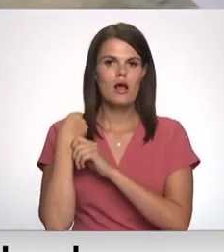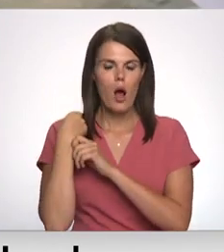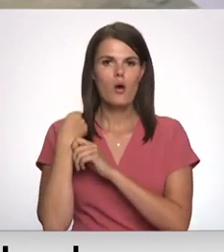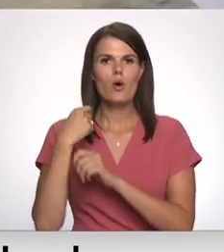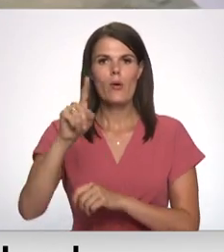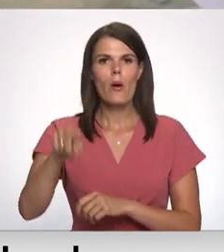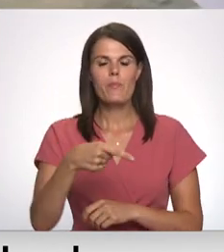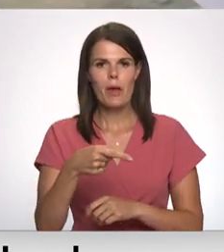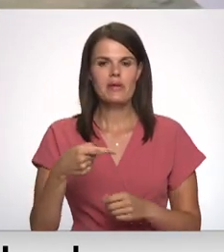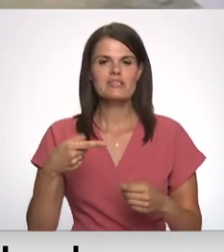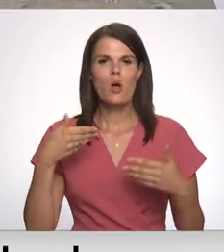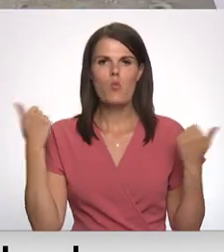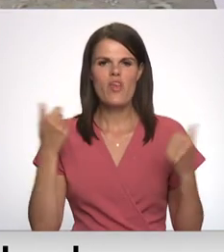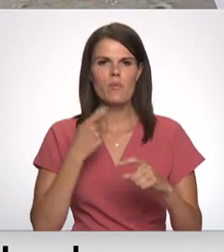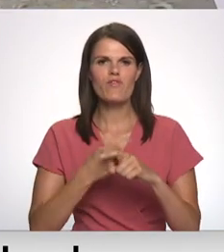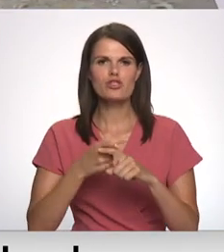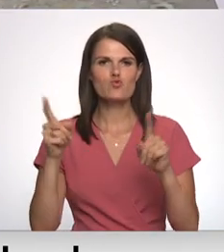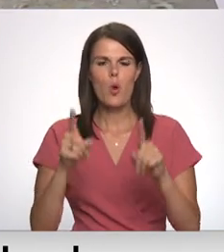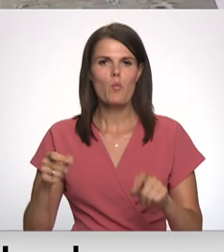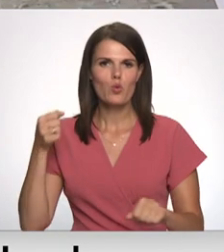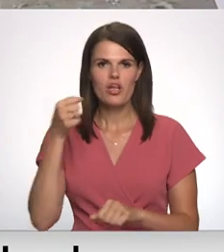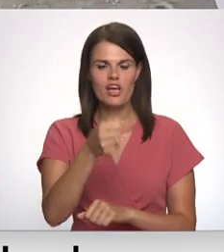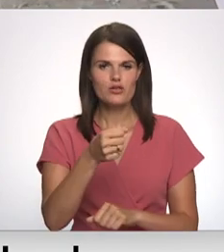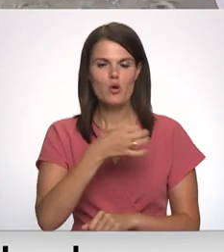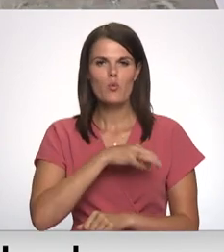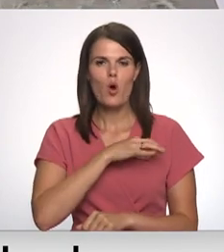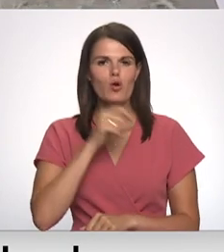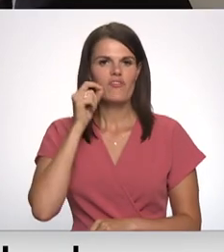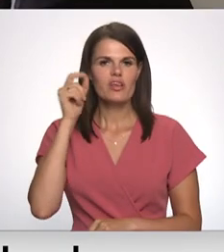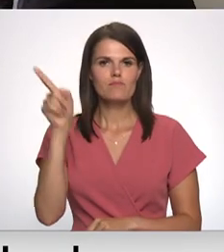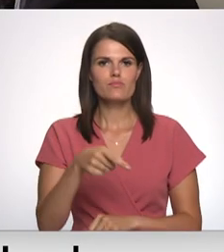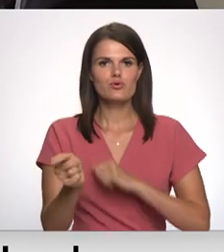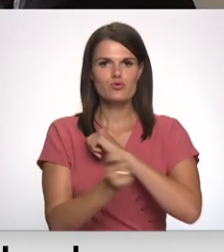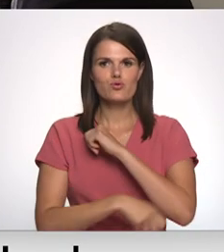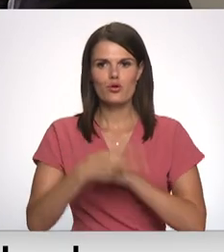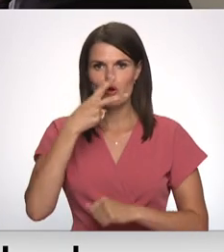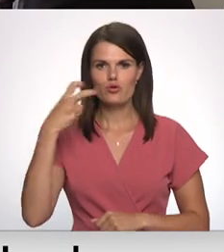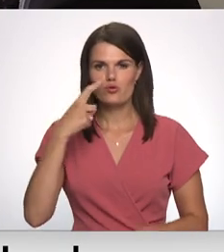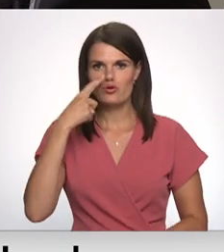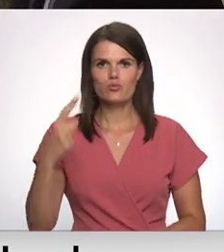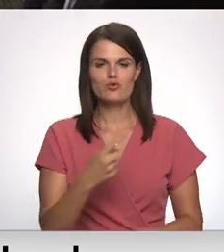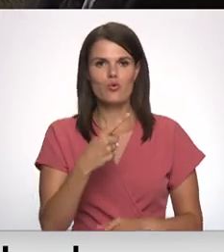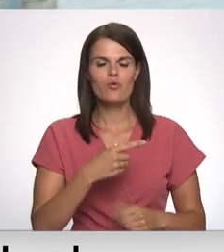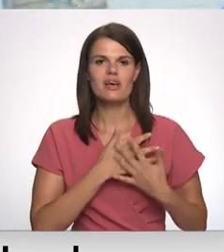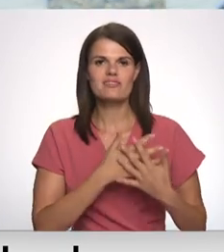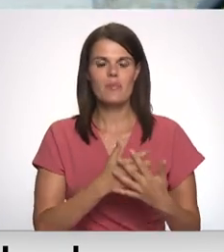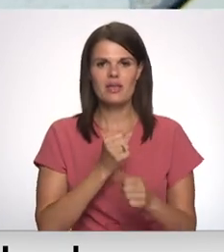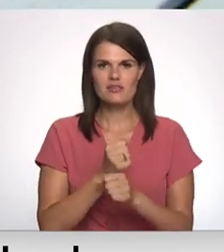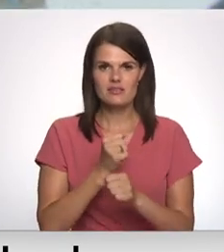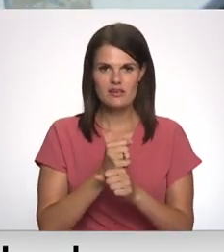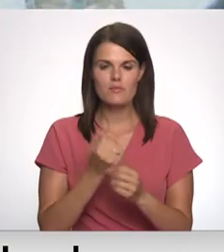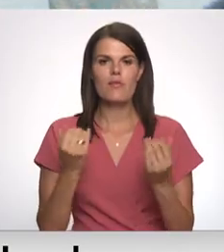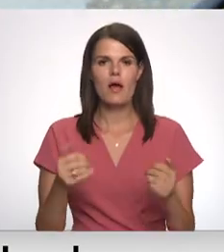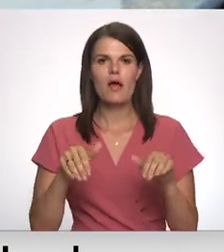pieprasīja noņemt fašistisko lupatu un iesit. Prokurors vīrietim piemērojis sodu 200 stundas sabiedriski derīgā darbā. Tagad šis